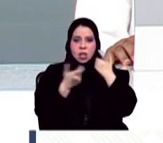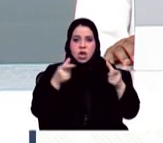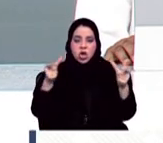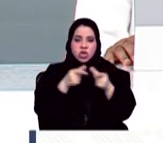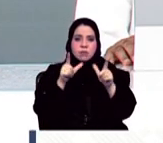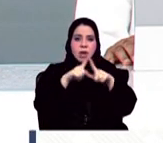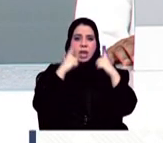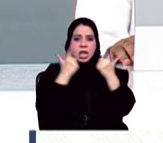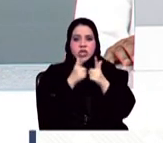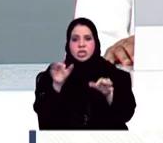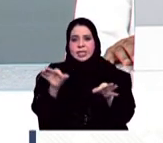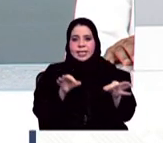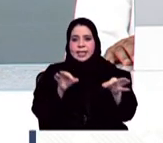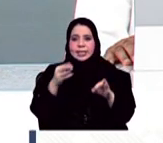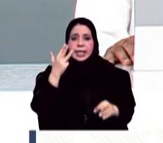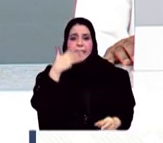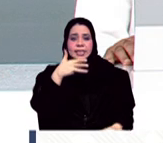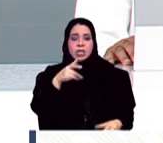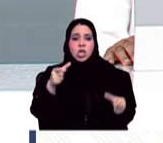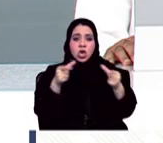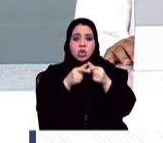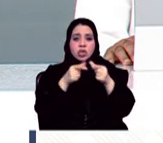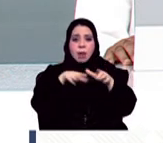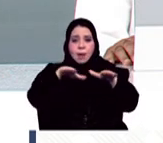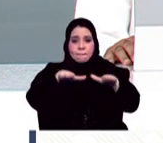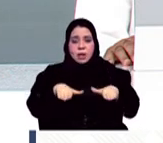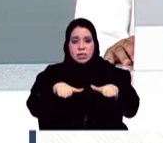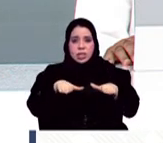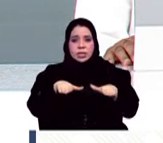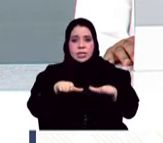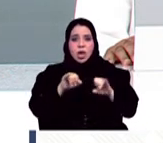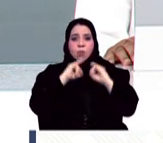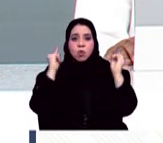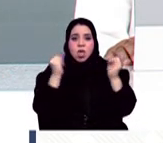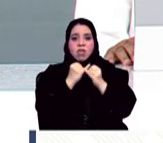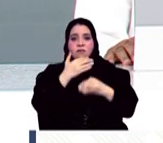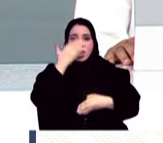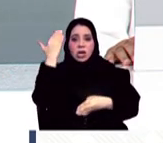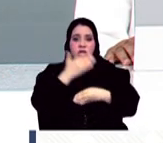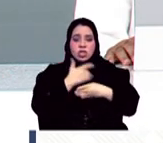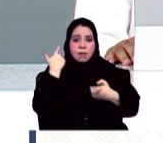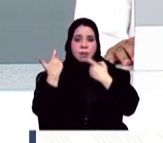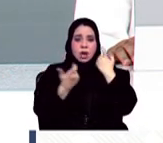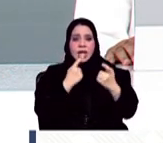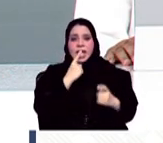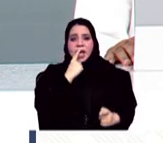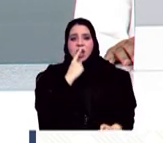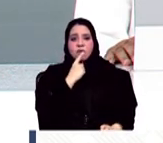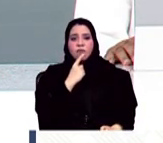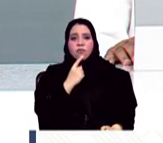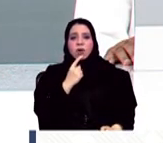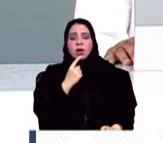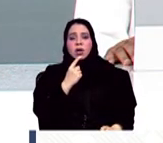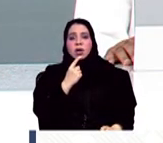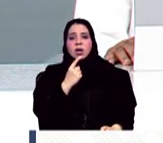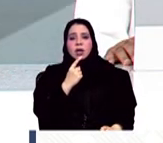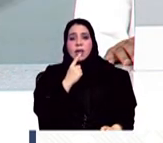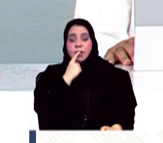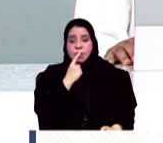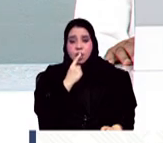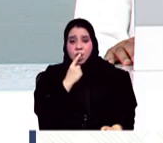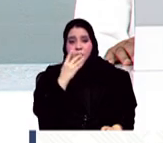تضمنت اجتماع لجنه السياسات العامه 90 واجتماع مجلس منظمه الجمارك العالميه 143